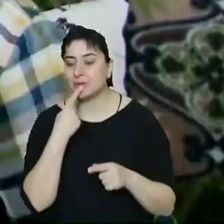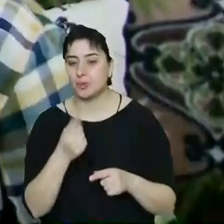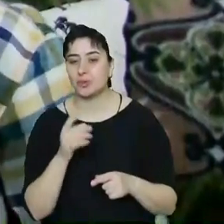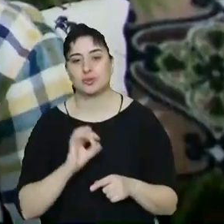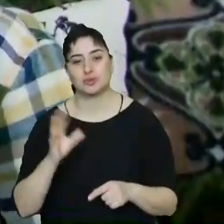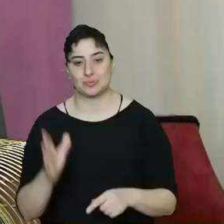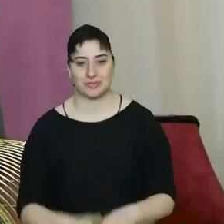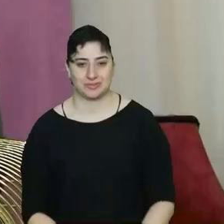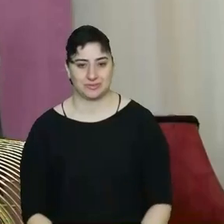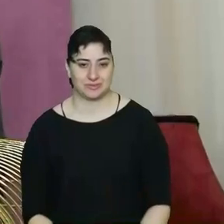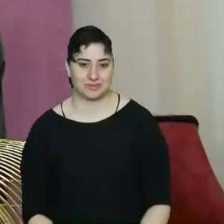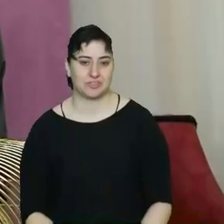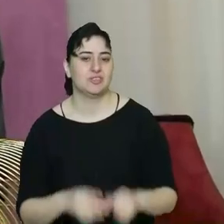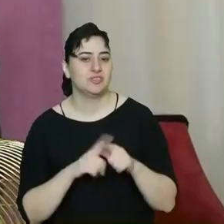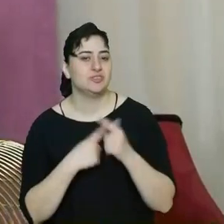diye konuşuyor bu.